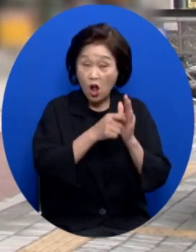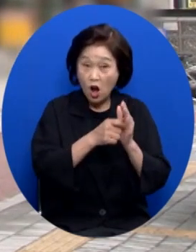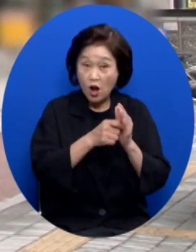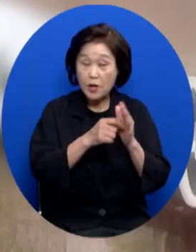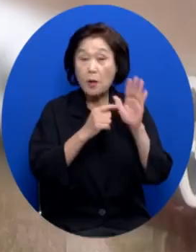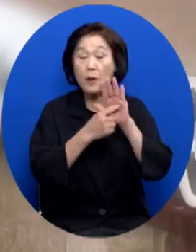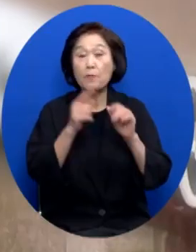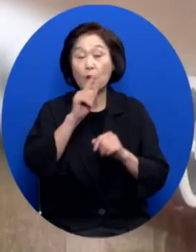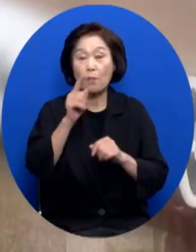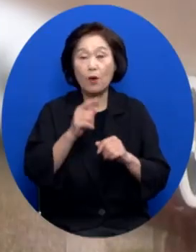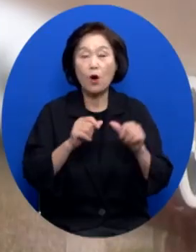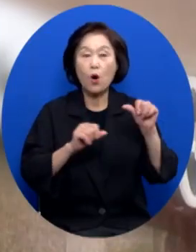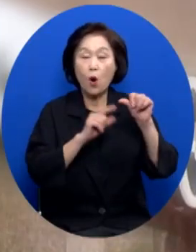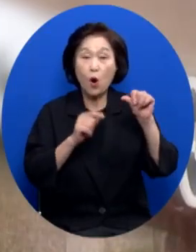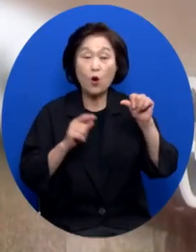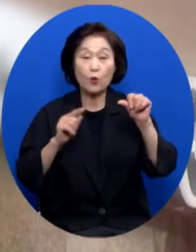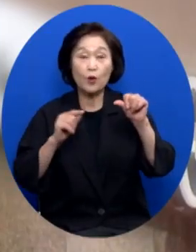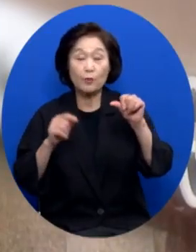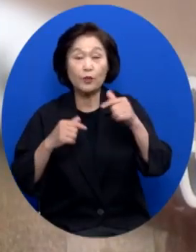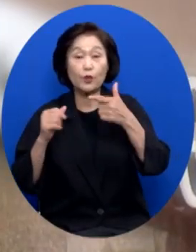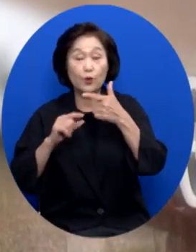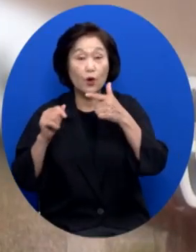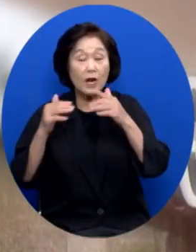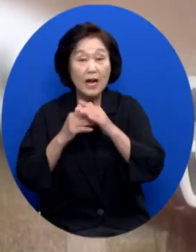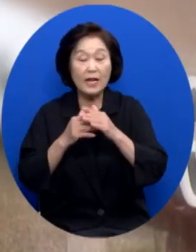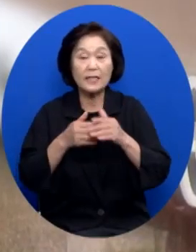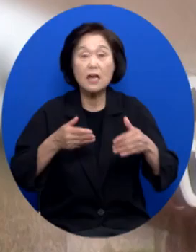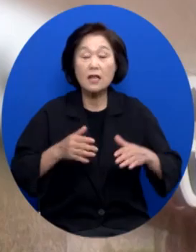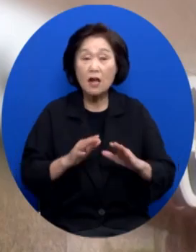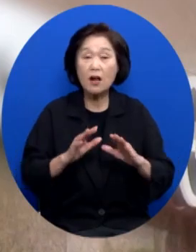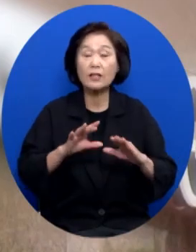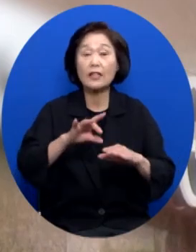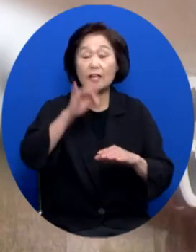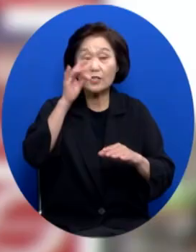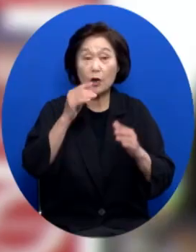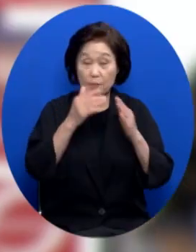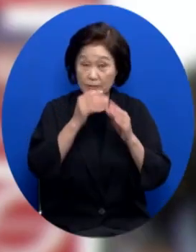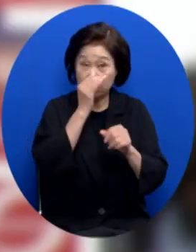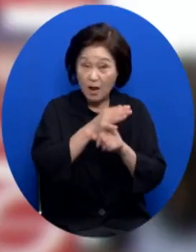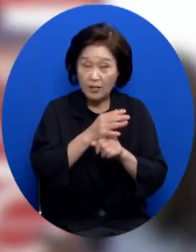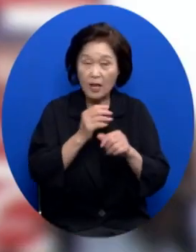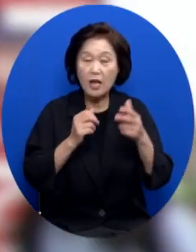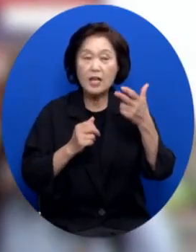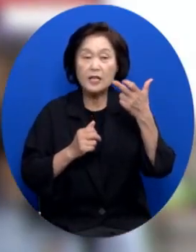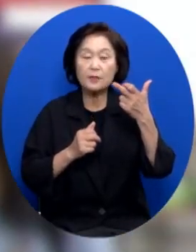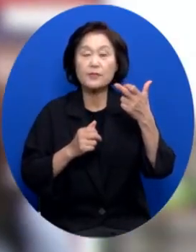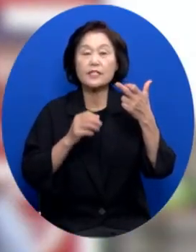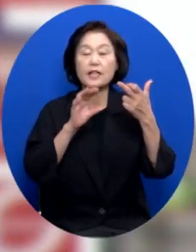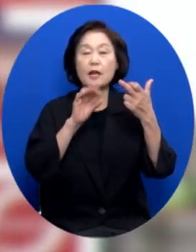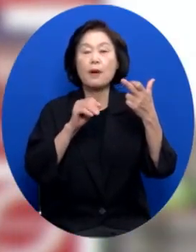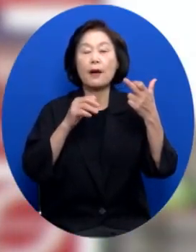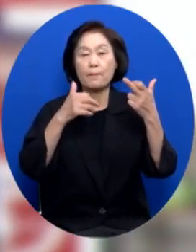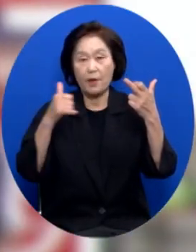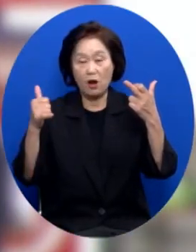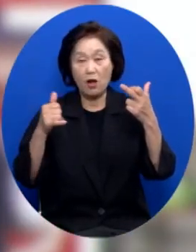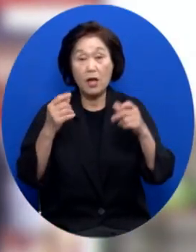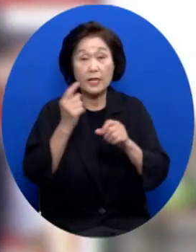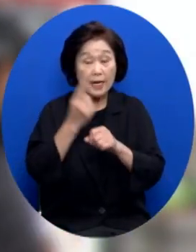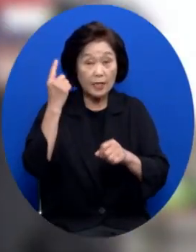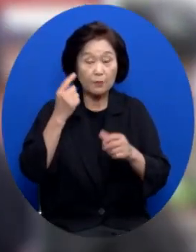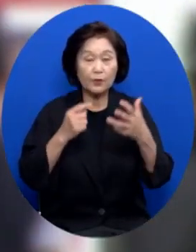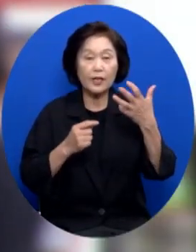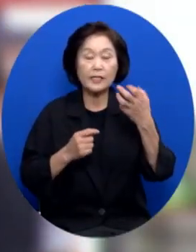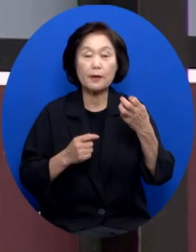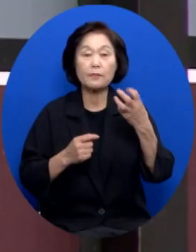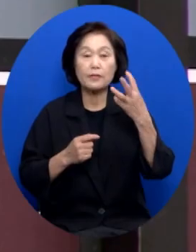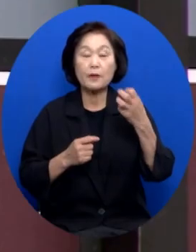올해 1월부터 5월까지 전국에서 생애 첫 집합 건물을 매입한 사람은 약 17만 명으로 지난해보다 30% 넘게